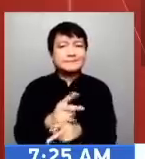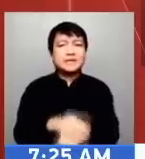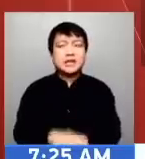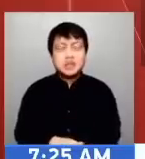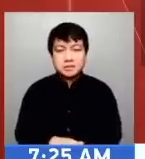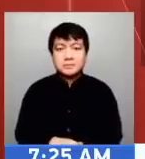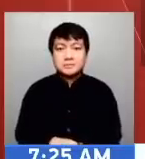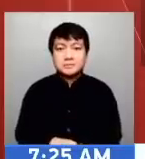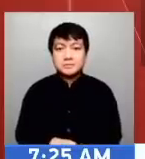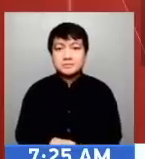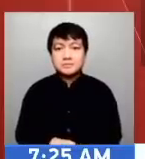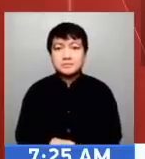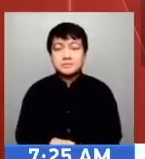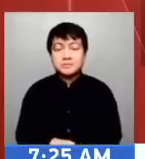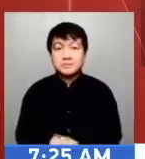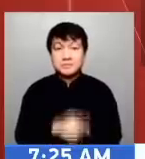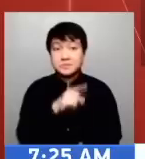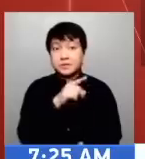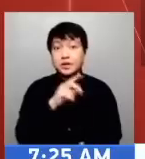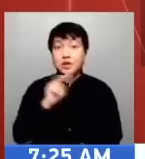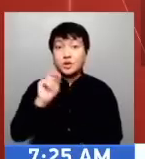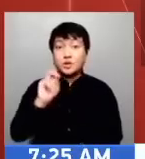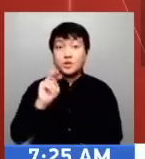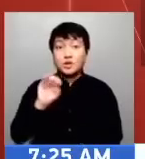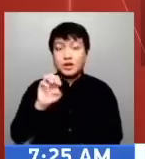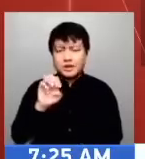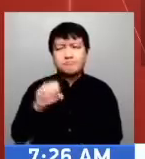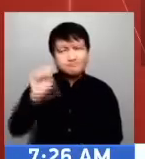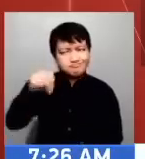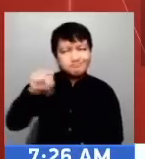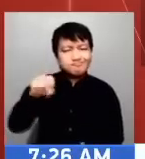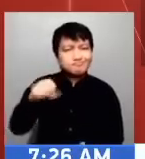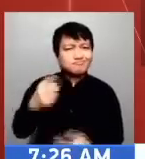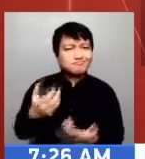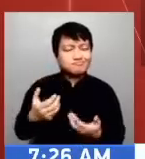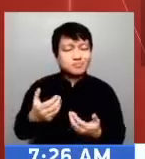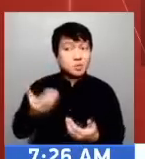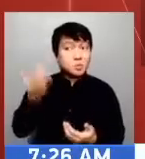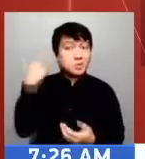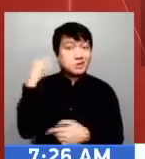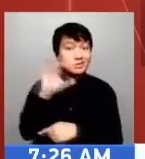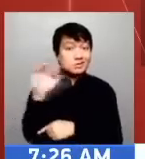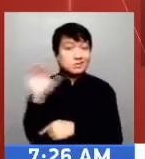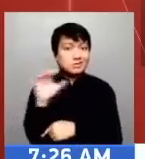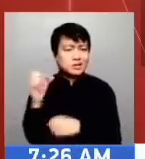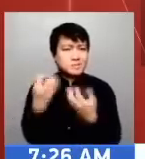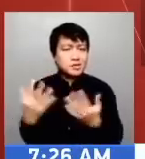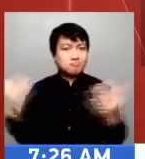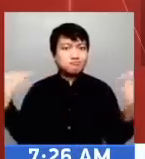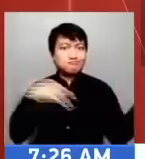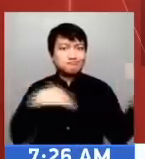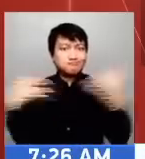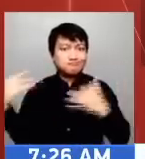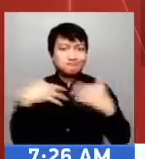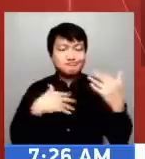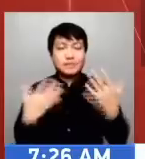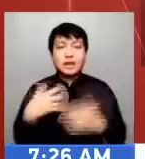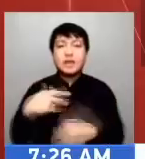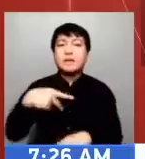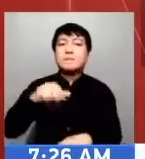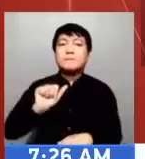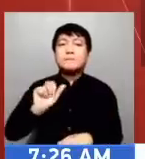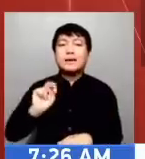bagong memorandum si Noni Escoton. Noong December nga raw marami na ang turista sa Panglao Beach. Wala namang